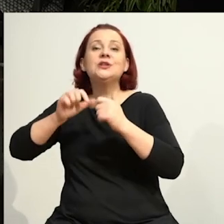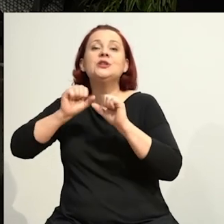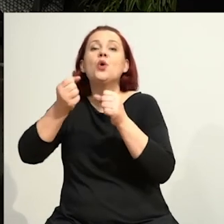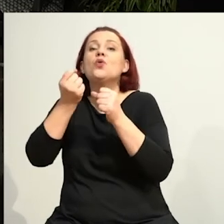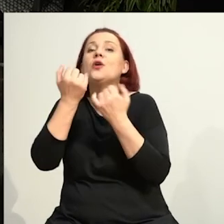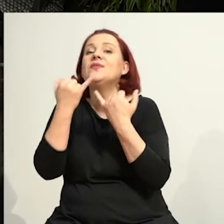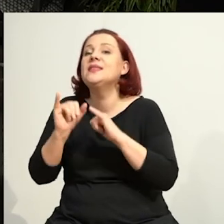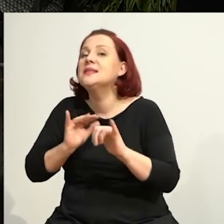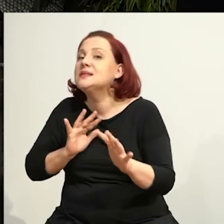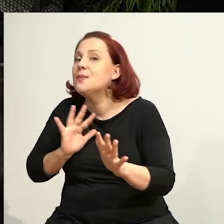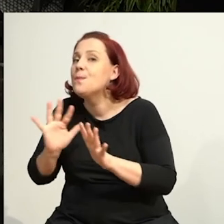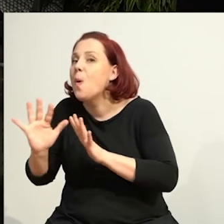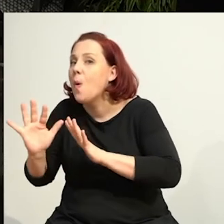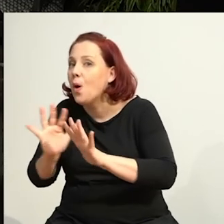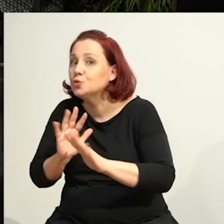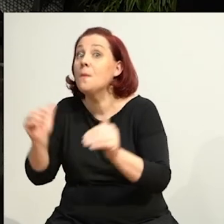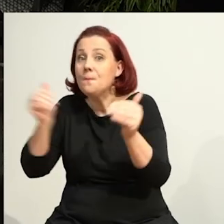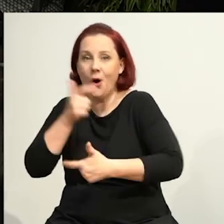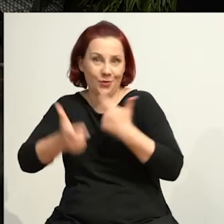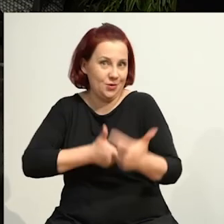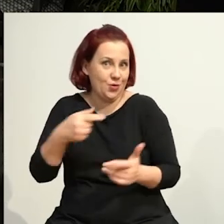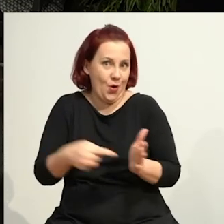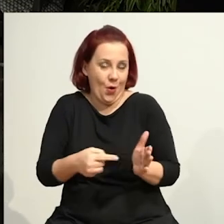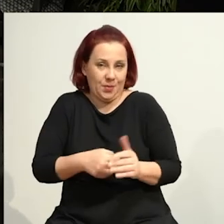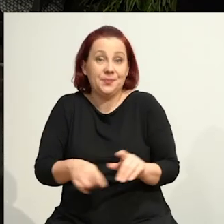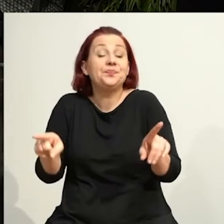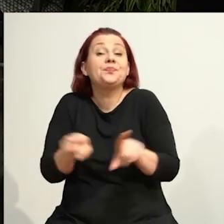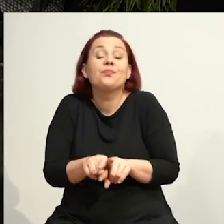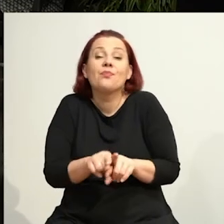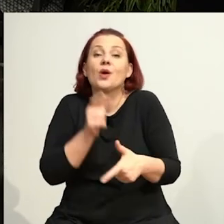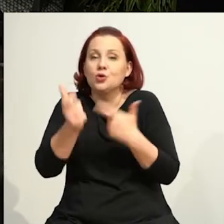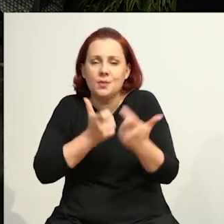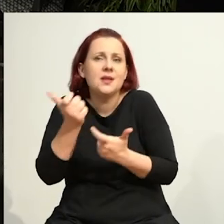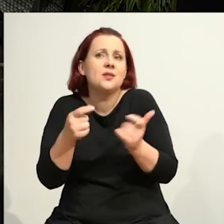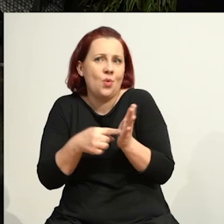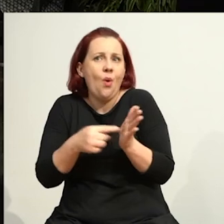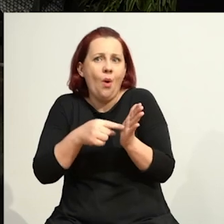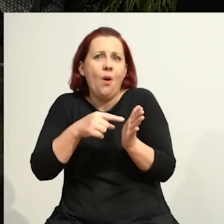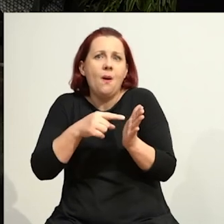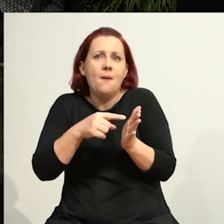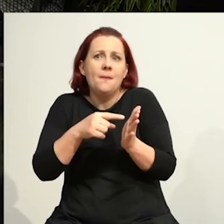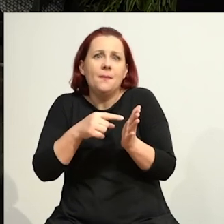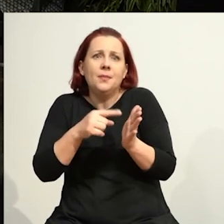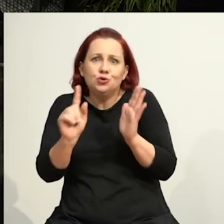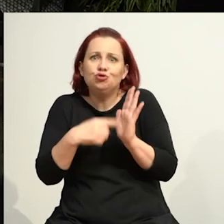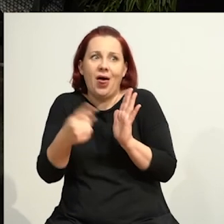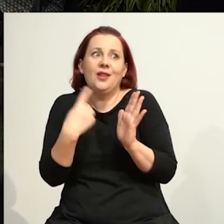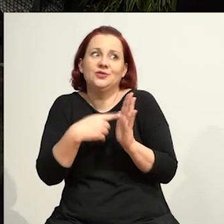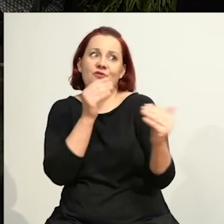ścieżką, mogli sobie na to pozwolić. I co więcej, pozwolili sobie na to często dużo bardziej niż